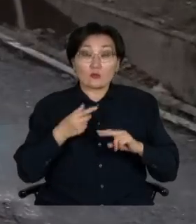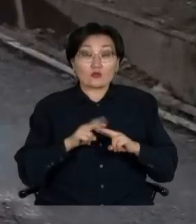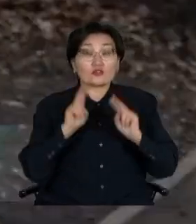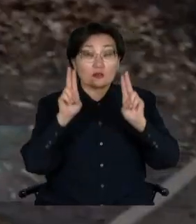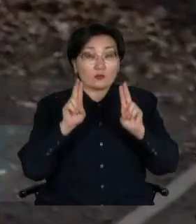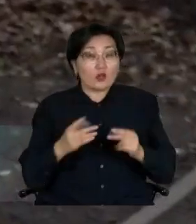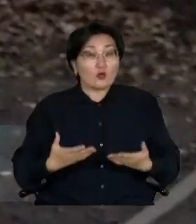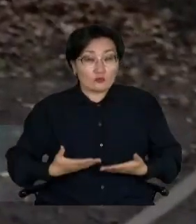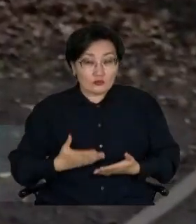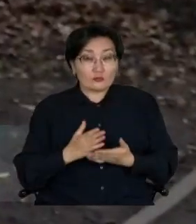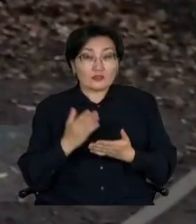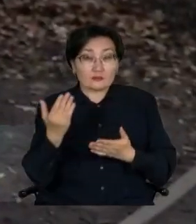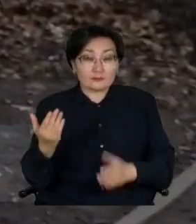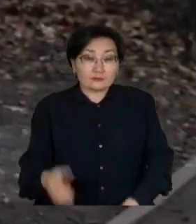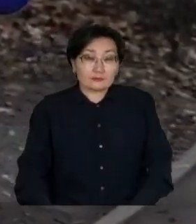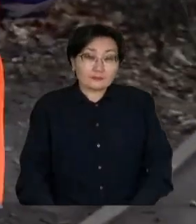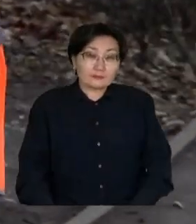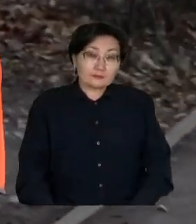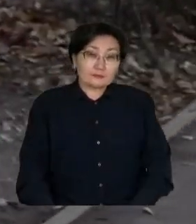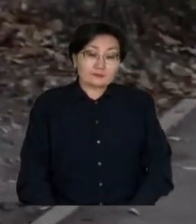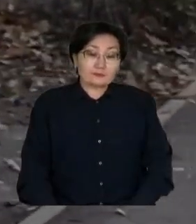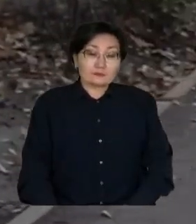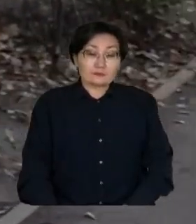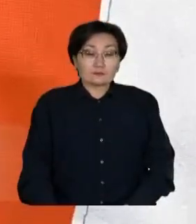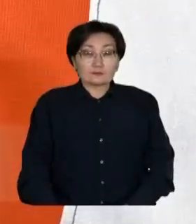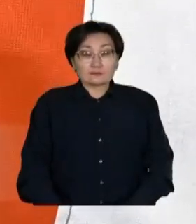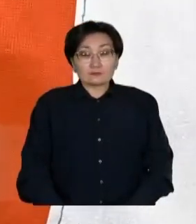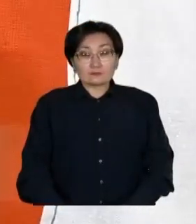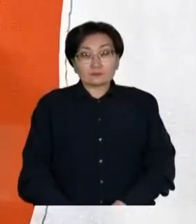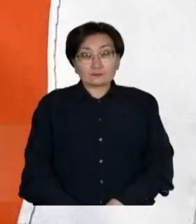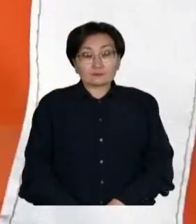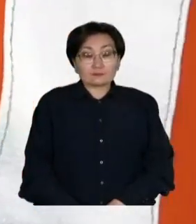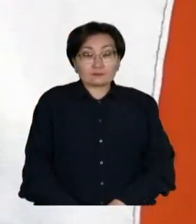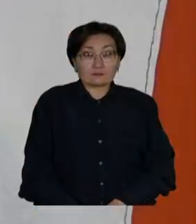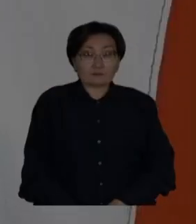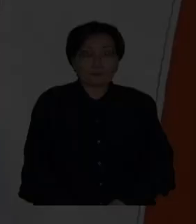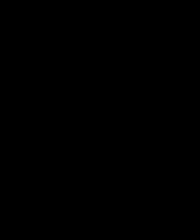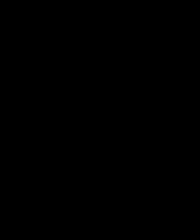қағидамен өмір сүріп келеді. Рүстем Айткарым, Ернат Болатбек, Алматы, телеарнасы.